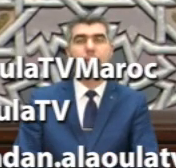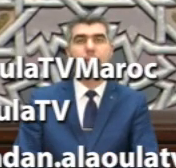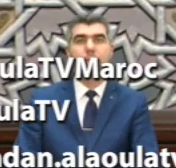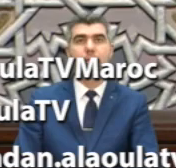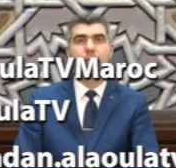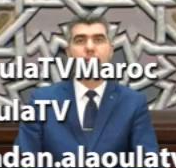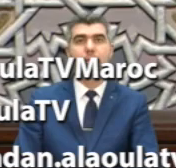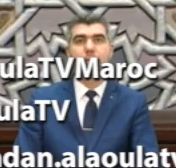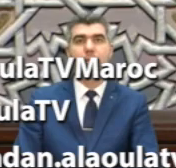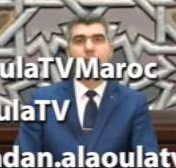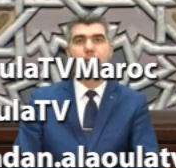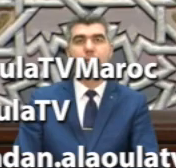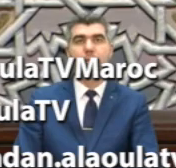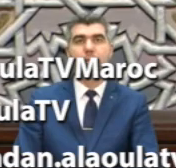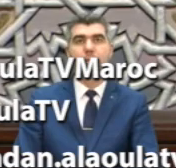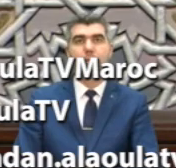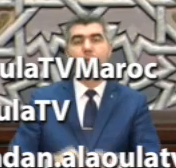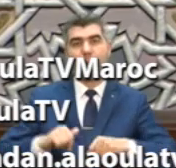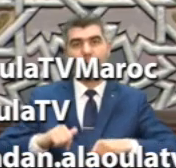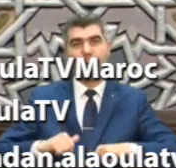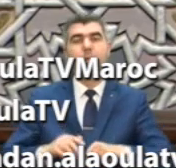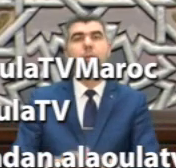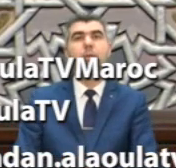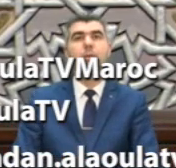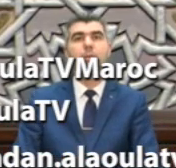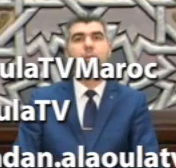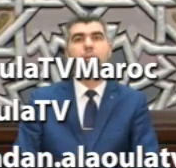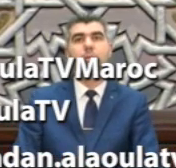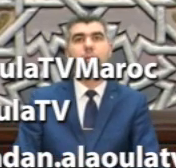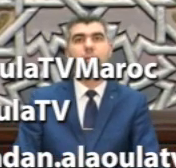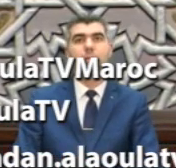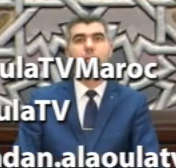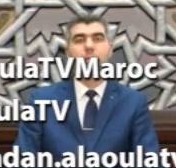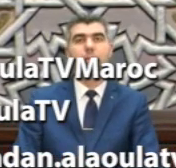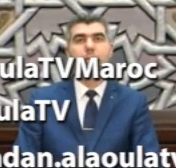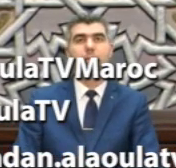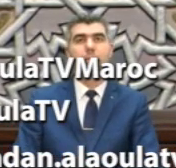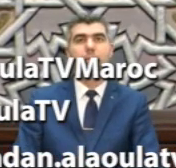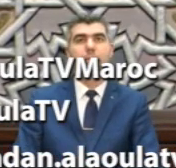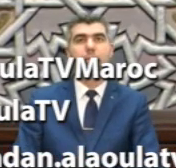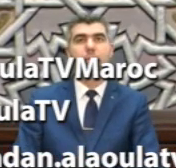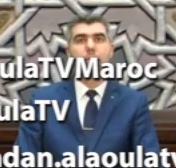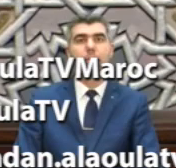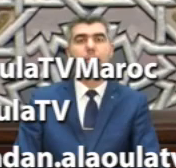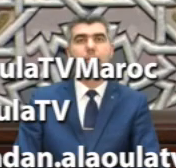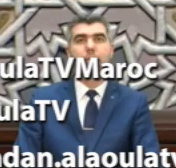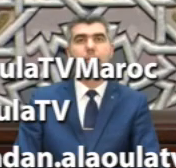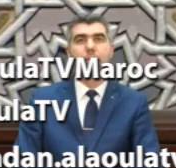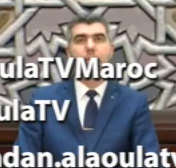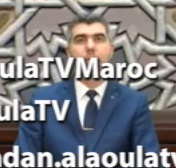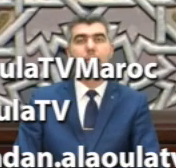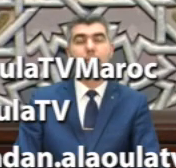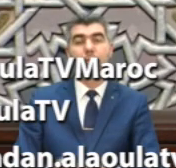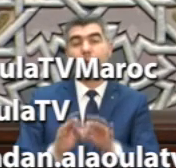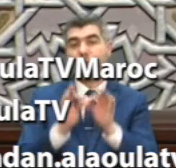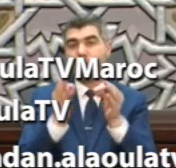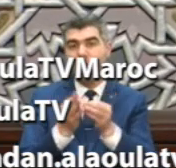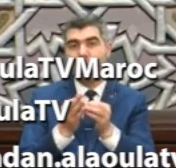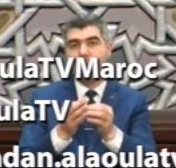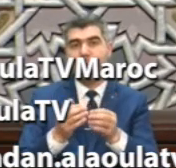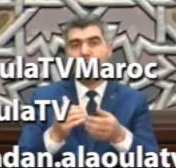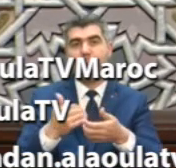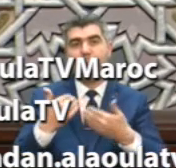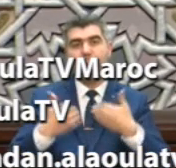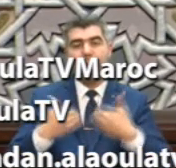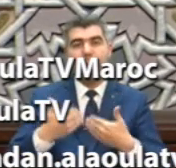إلى القطاع الموالي. مرحبا السيدة الوزيرة، الأمر يتعلق بقطاع الأسرة والتضامن